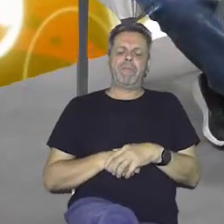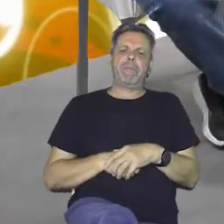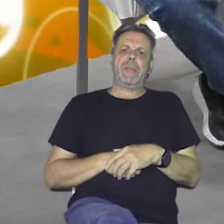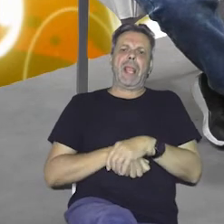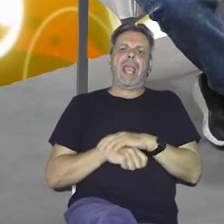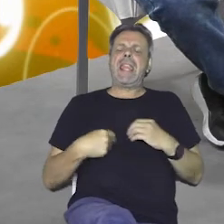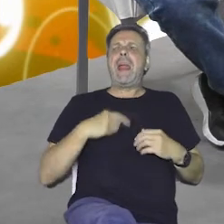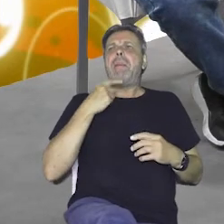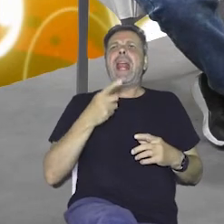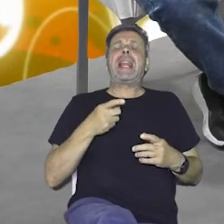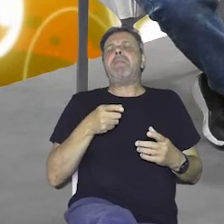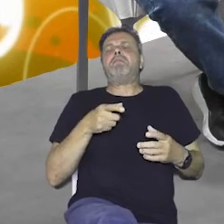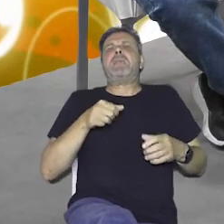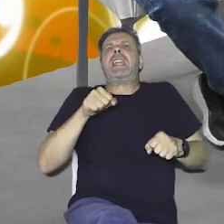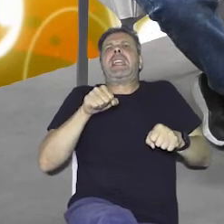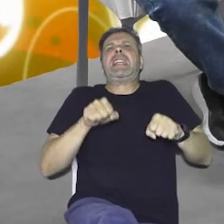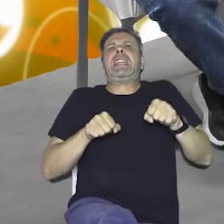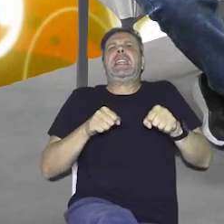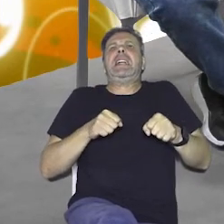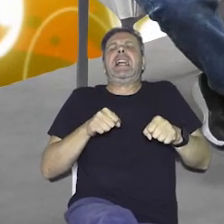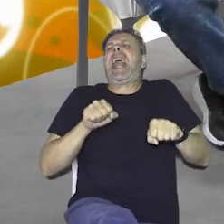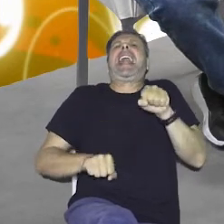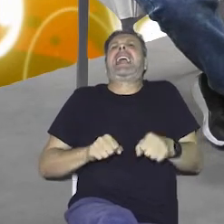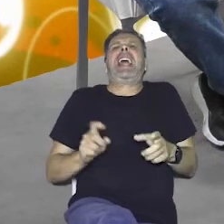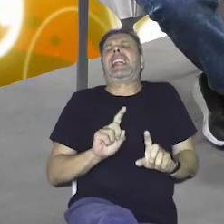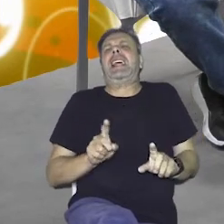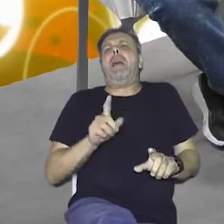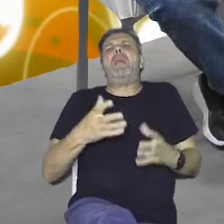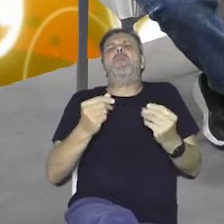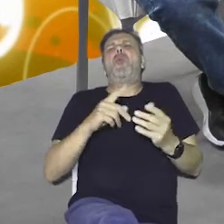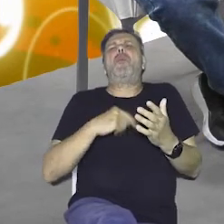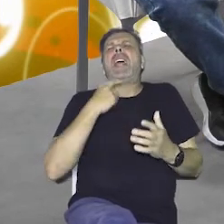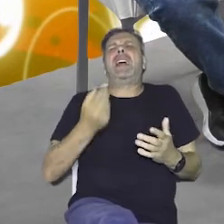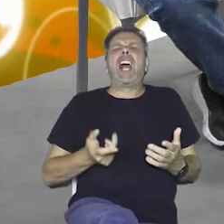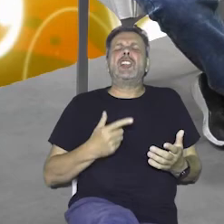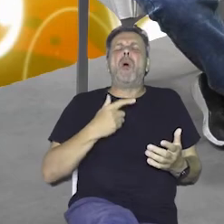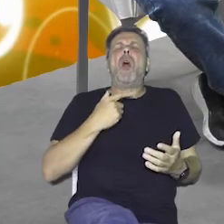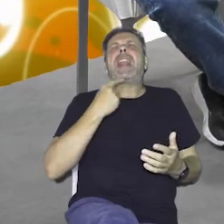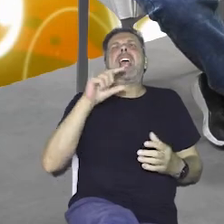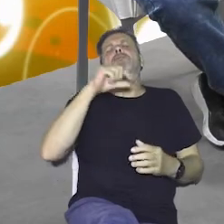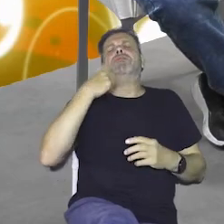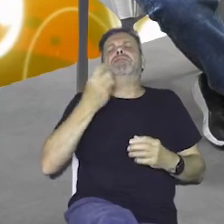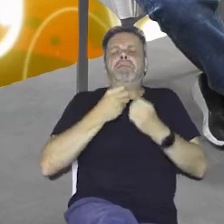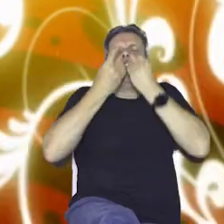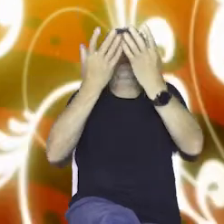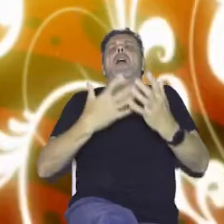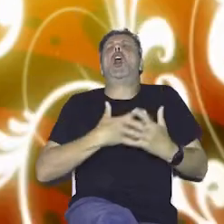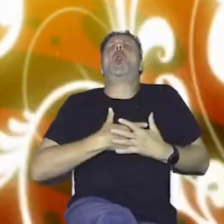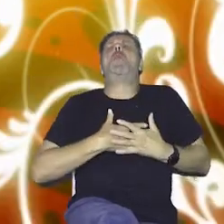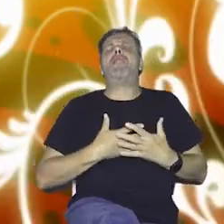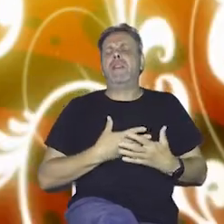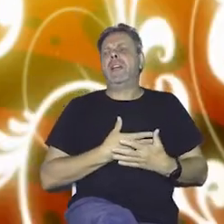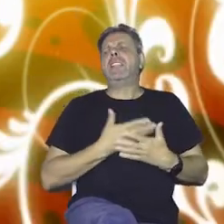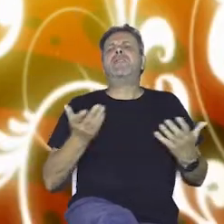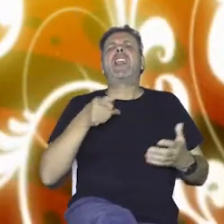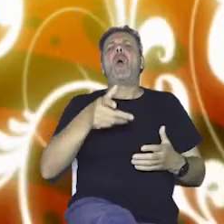karaktera. Zašto? Zato što mi često spominjamo riječ ljubav. Sa onaj koji ima ljubav, ima